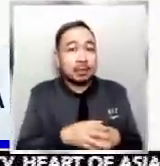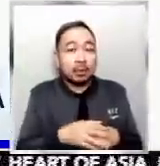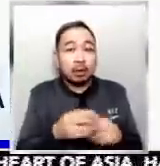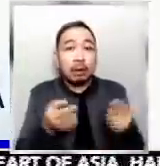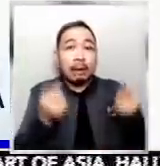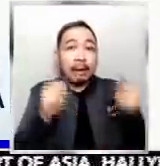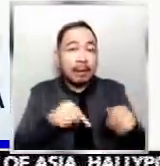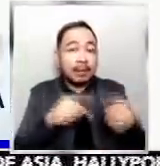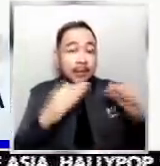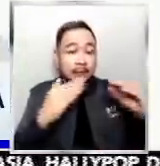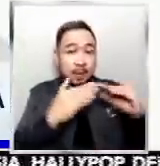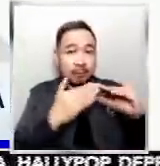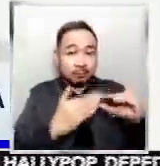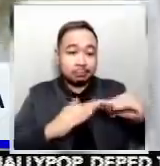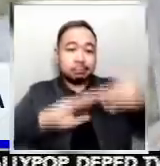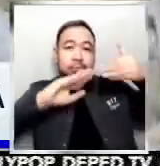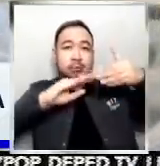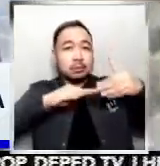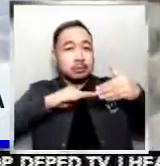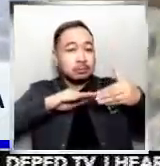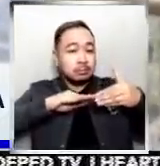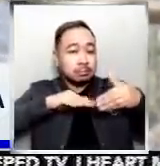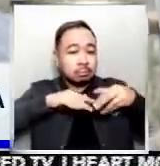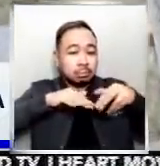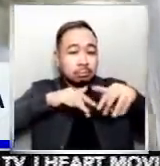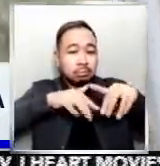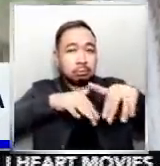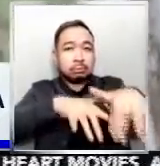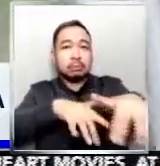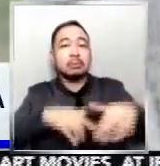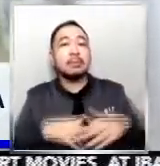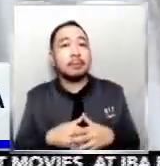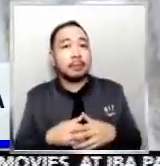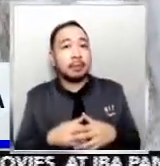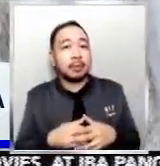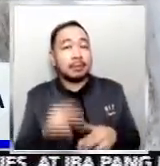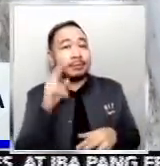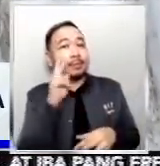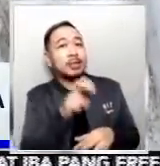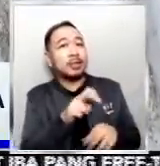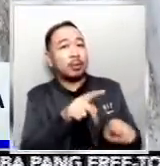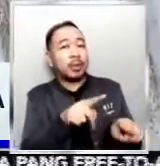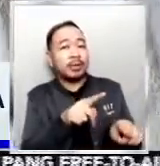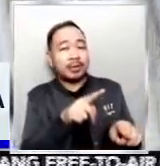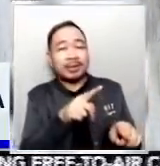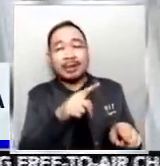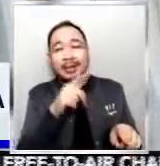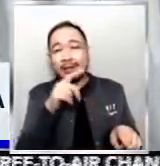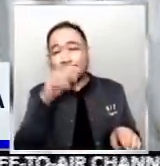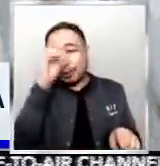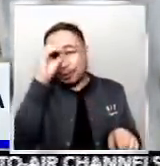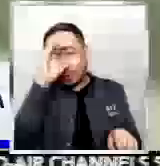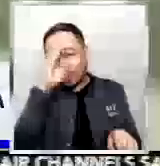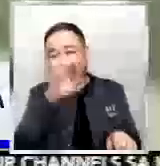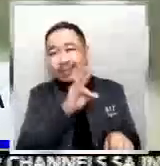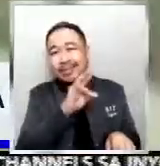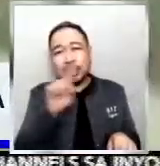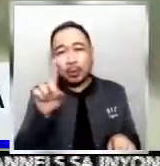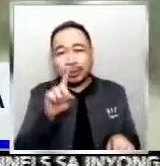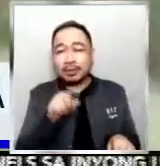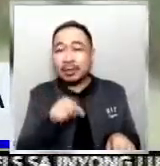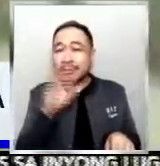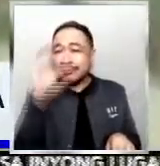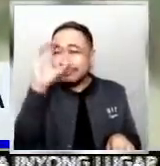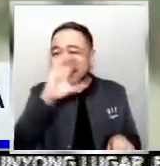nung nandini na po, tsaka po nagkahiwa-hiwalay. Inabutan namin ang 71 taong gulang na si Danilo Reyes Linas habang naghahanap ng mga bagay na